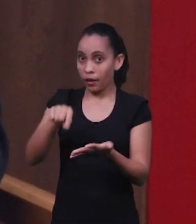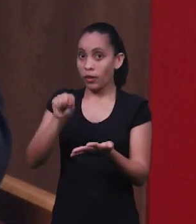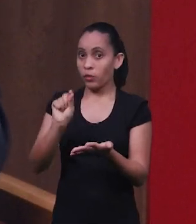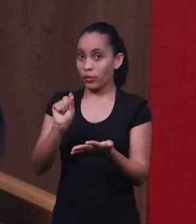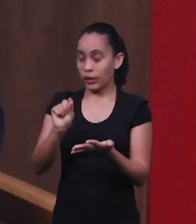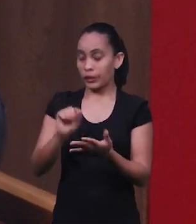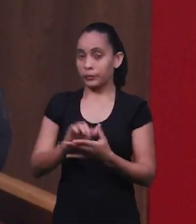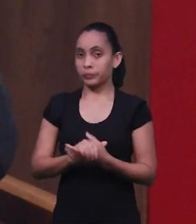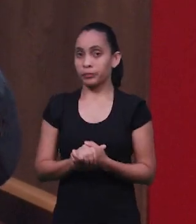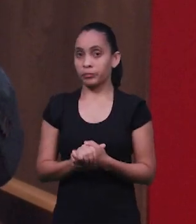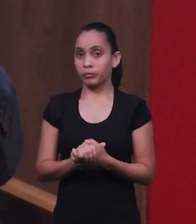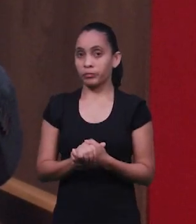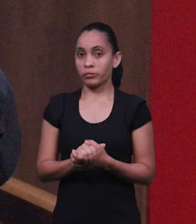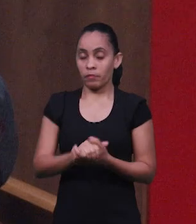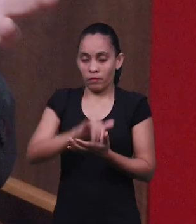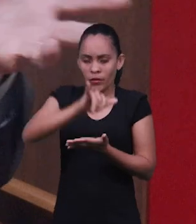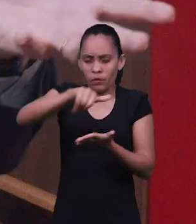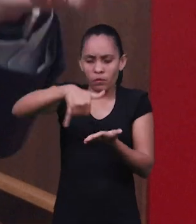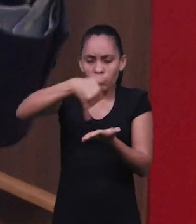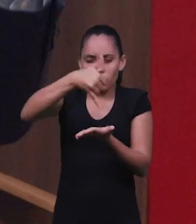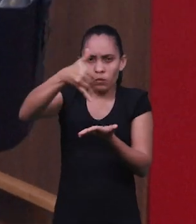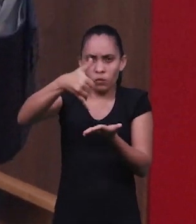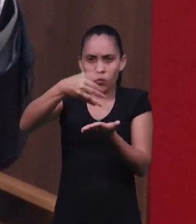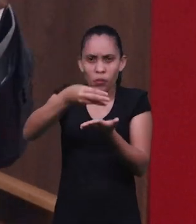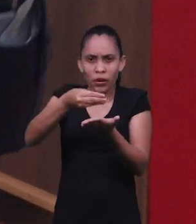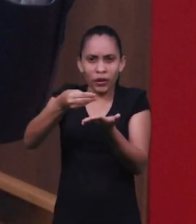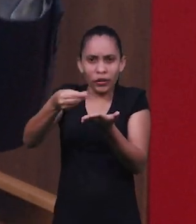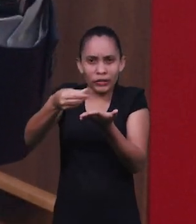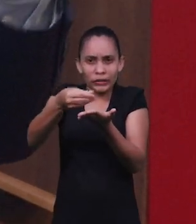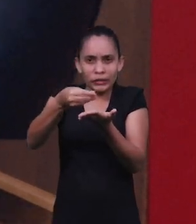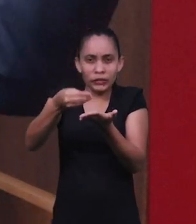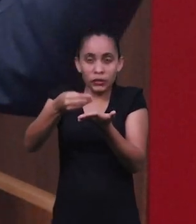c'est un type d'ouin que la